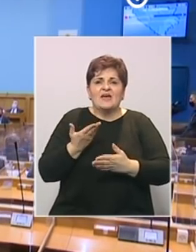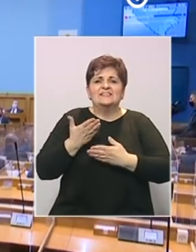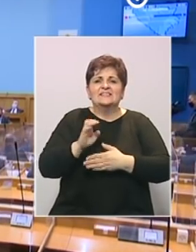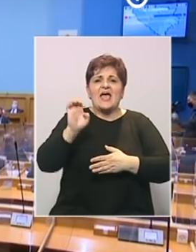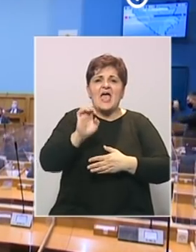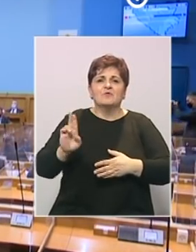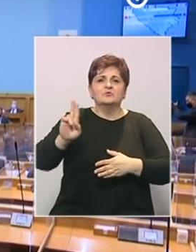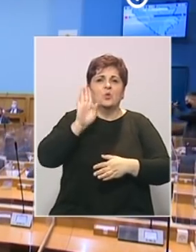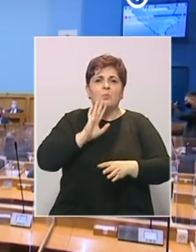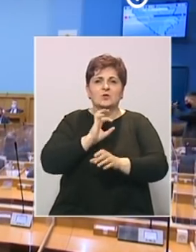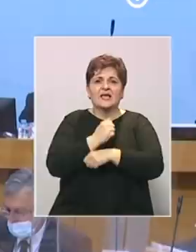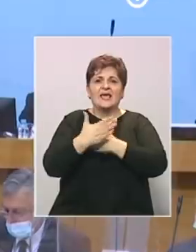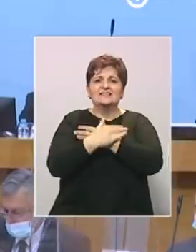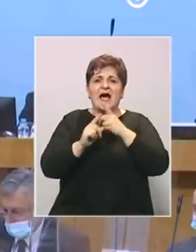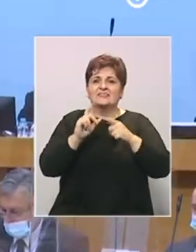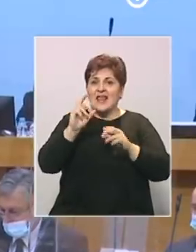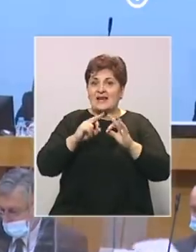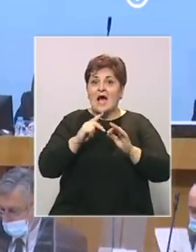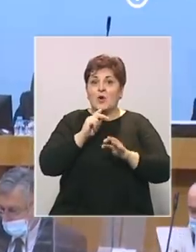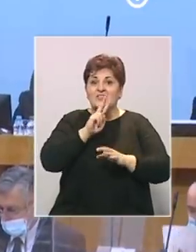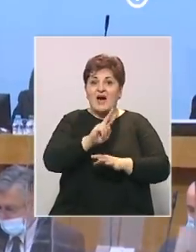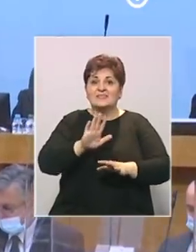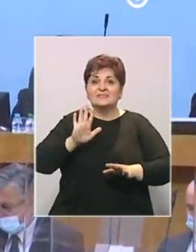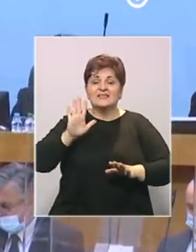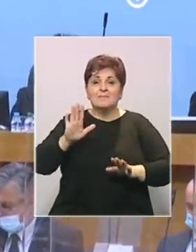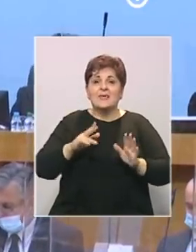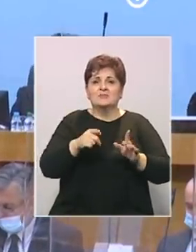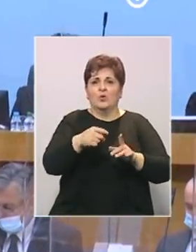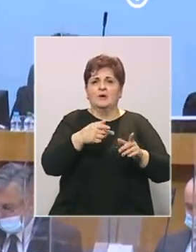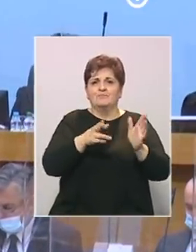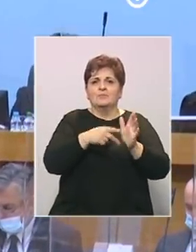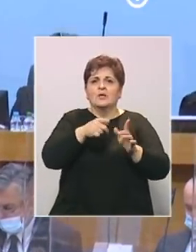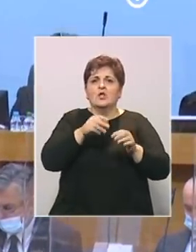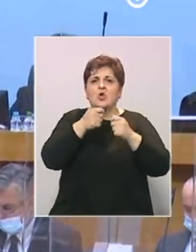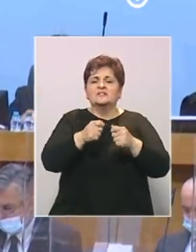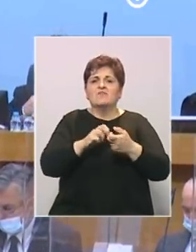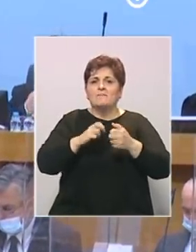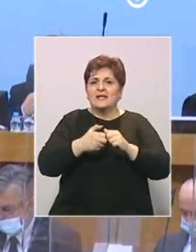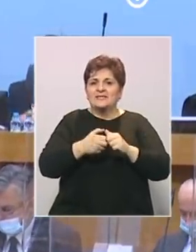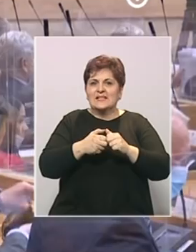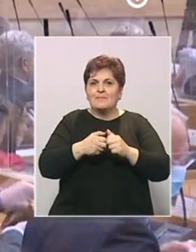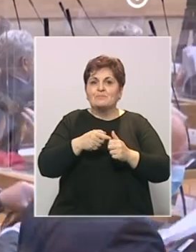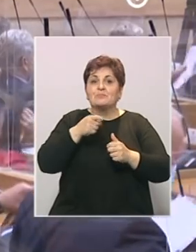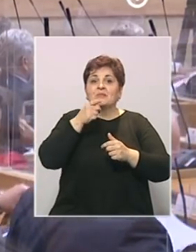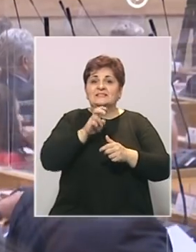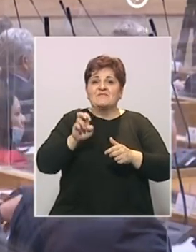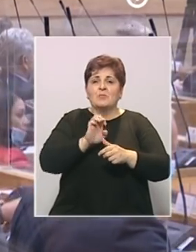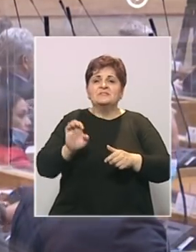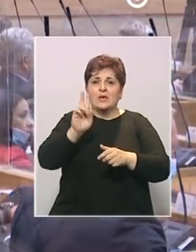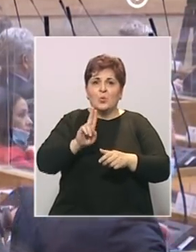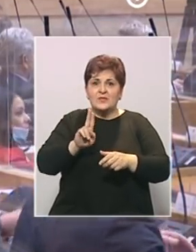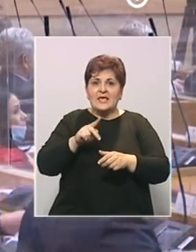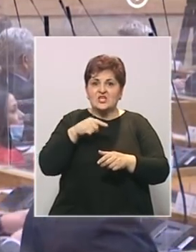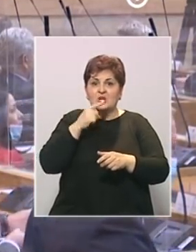Europske unije u Bosni i Hercegovini Johana Sattlera, koji je 25. studenog dostavljen u Brisel. Iz ureda izaslanstva Europske unije u Bosni